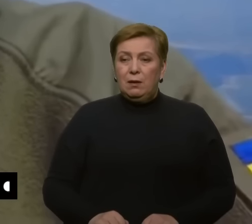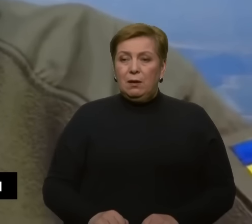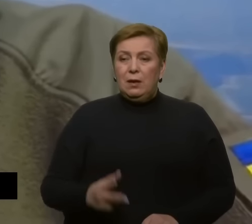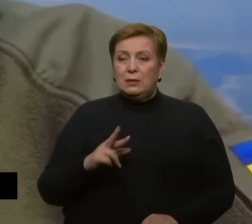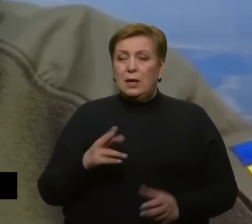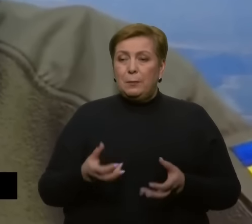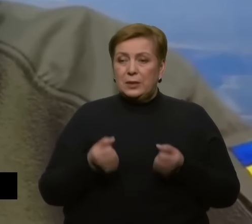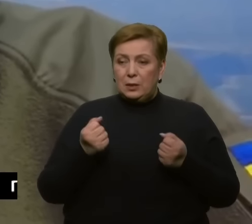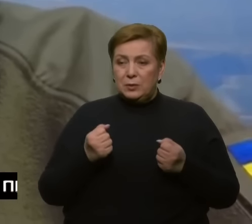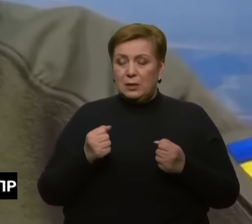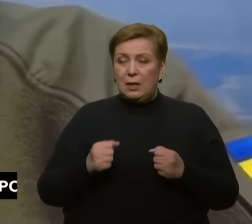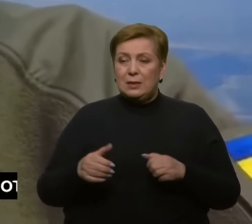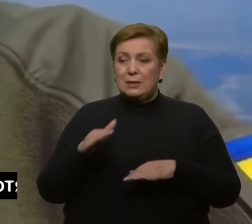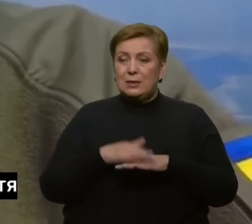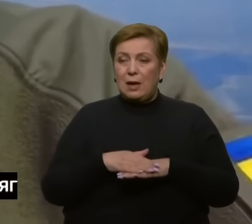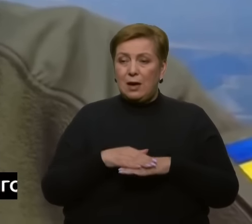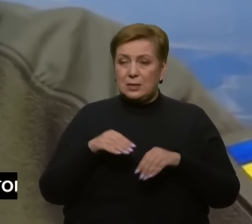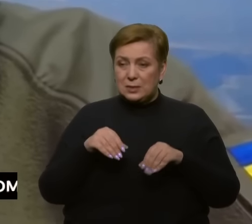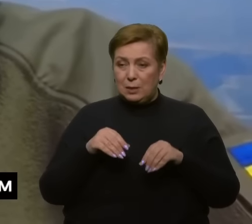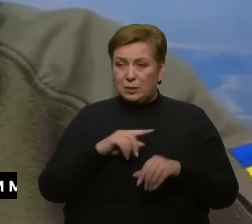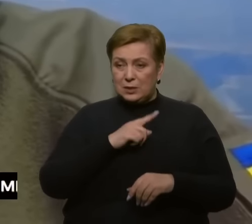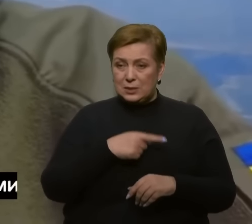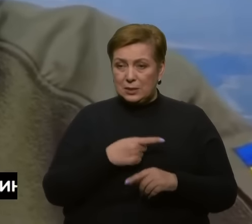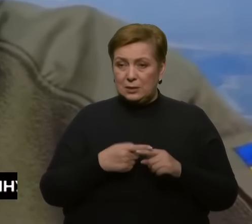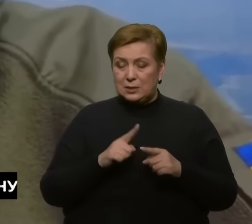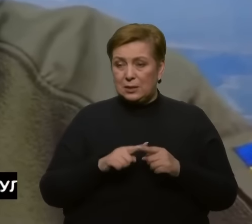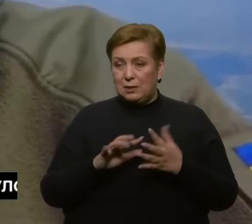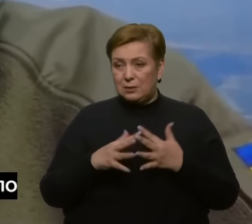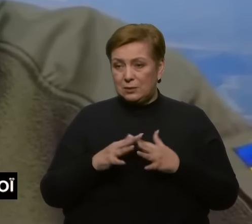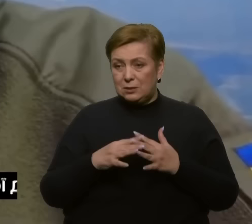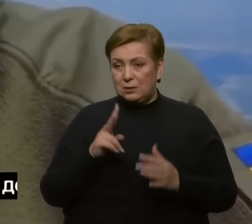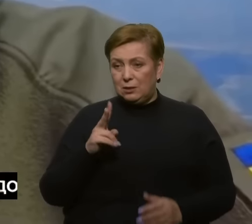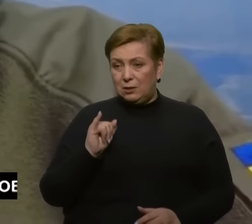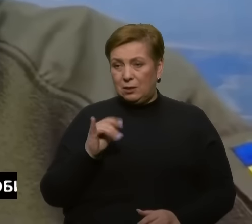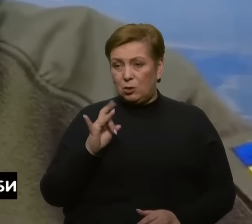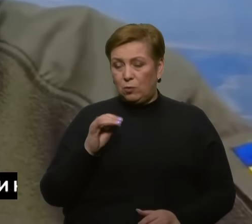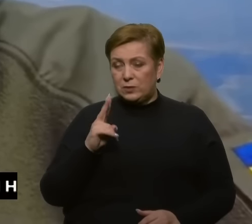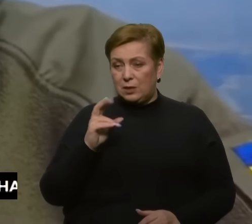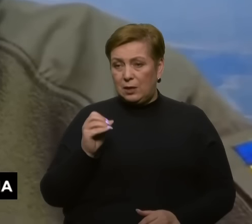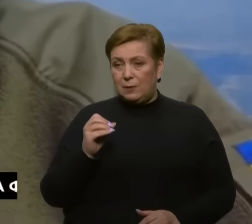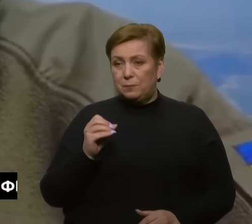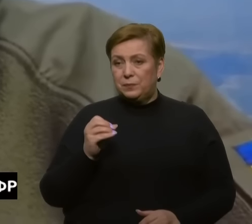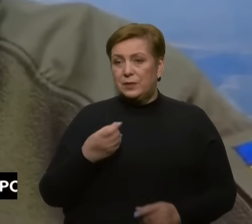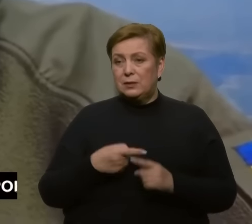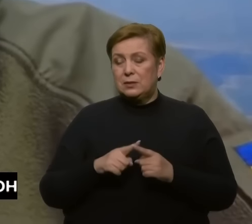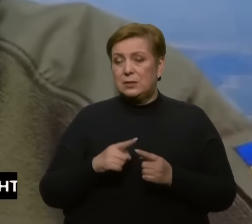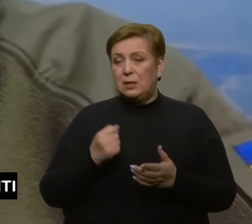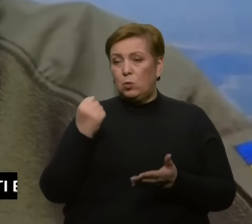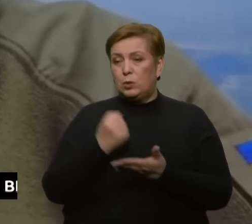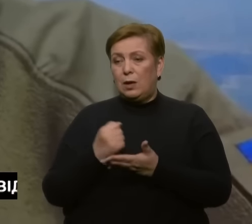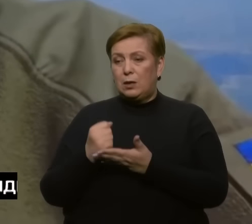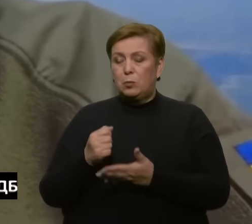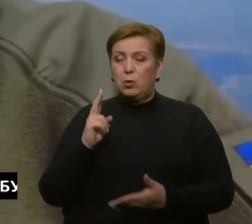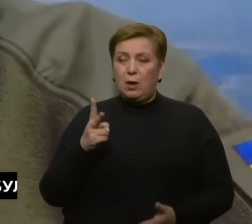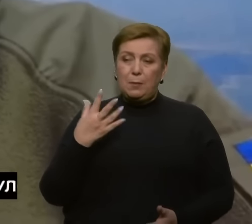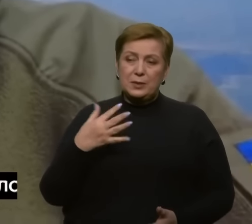військ наземних сил, це Кіровське та Джанкої. Там більше ударні гелікоптери, такі як К-52, Мі-24 і так далі. Ну,